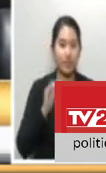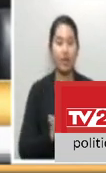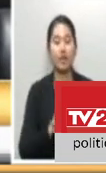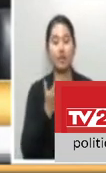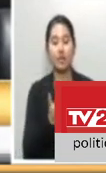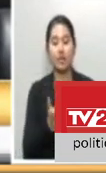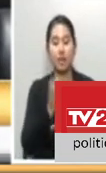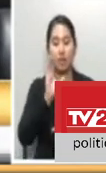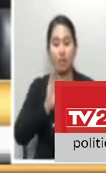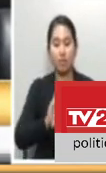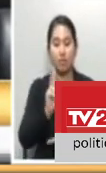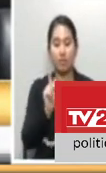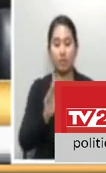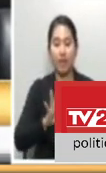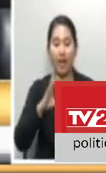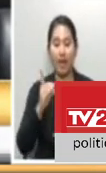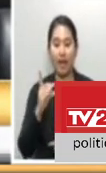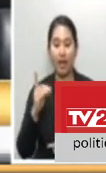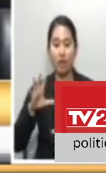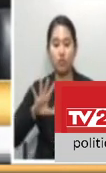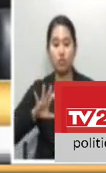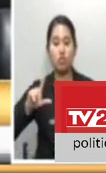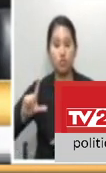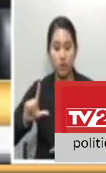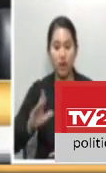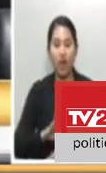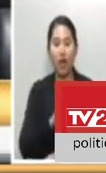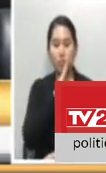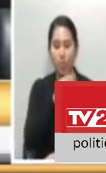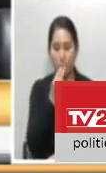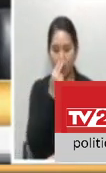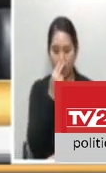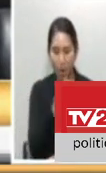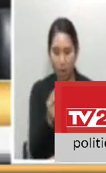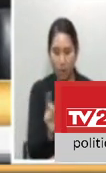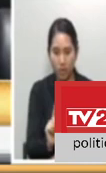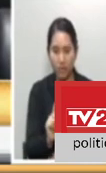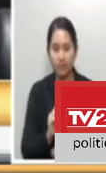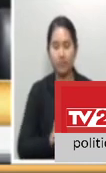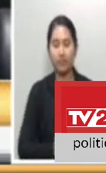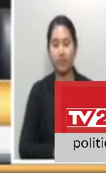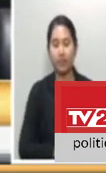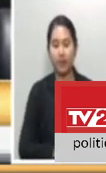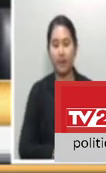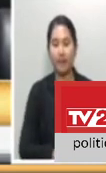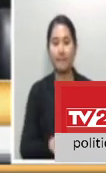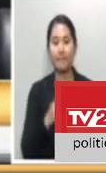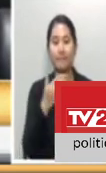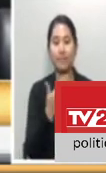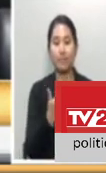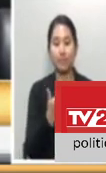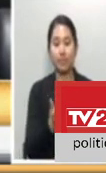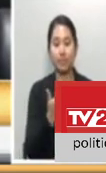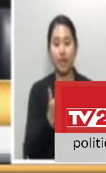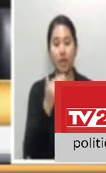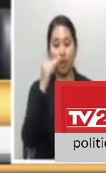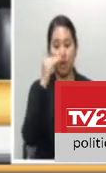ประมาณขาดดุลทั้งสิ้นซึ่งเรามาดูมองดูแล้วว่ากรอบงบประมาณรายจ่าย